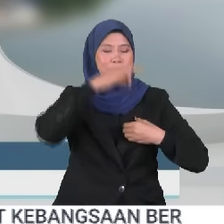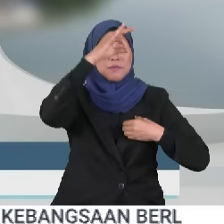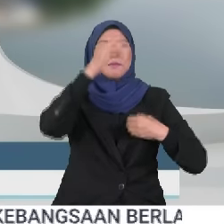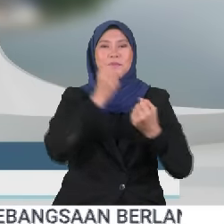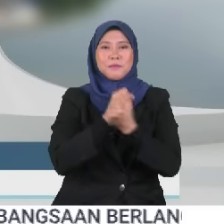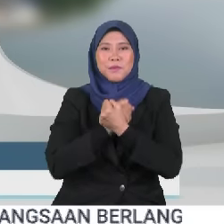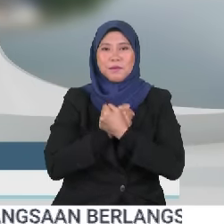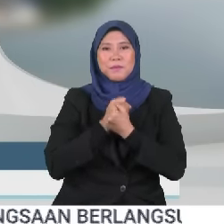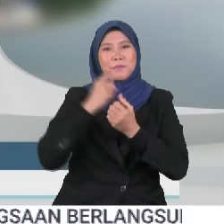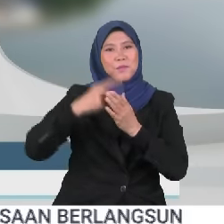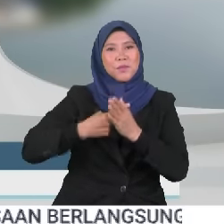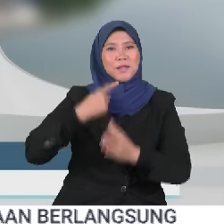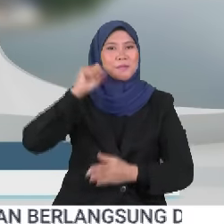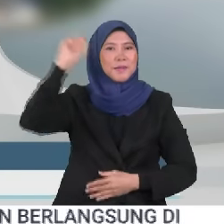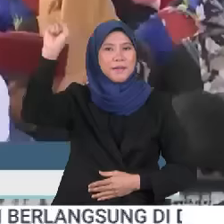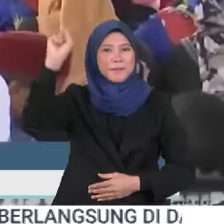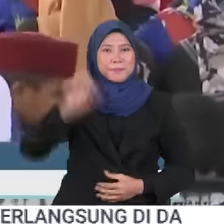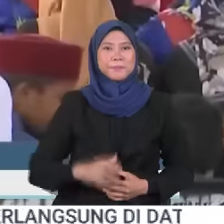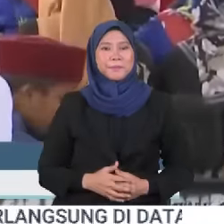sambutan bulan kebangsaan